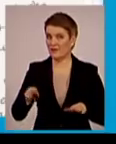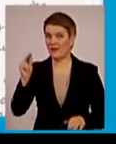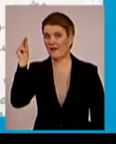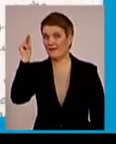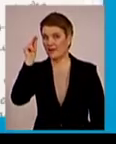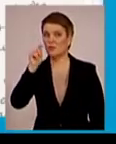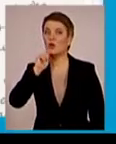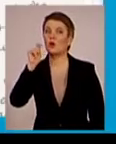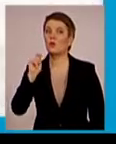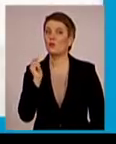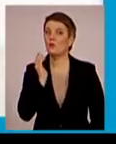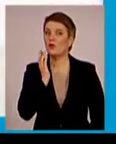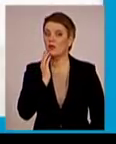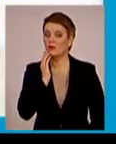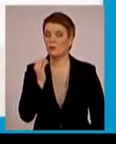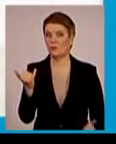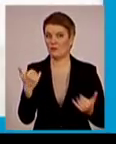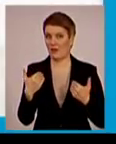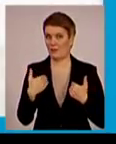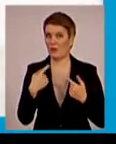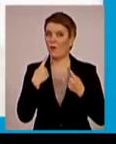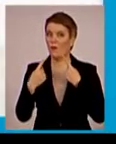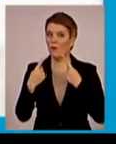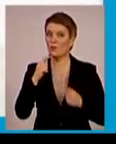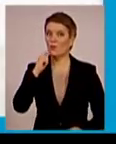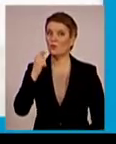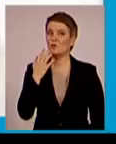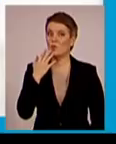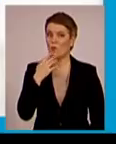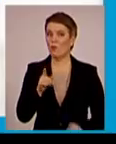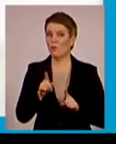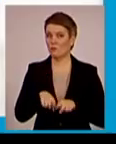українську. Для мене говорити українською мовою – це